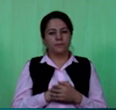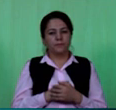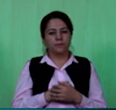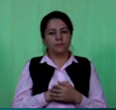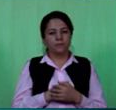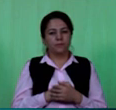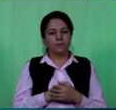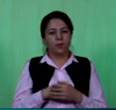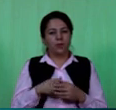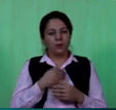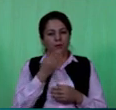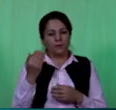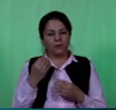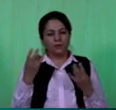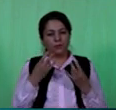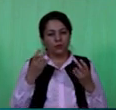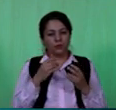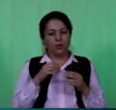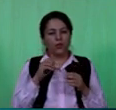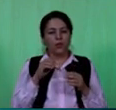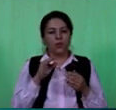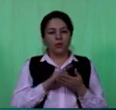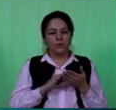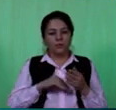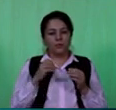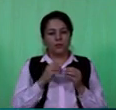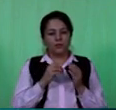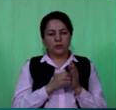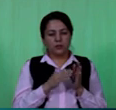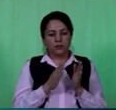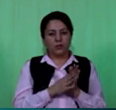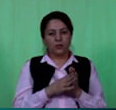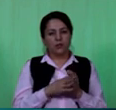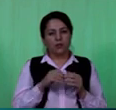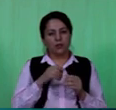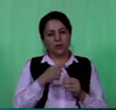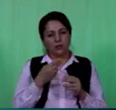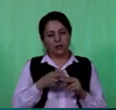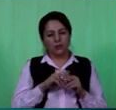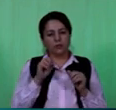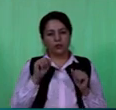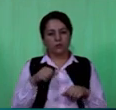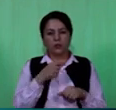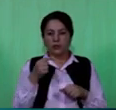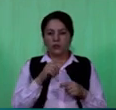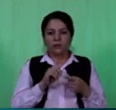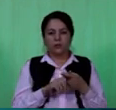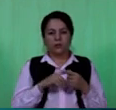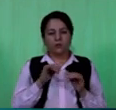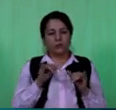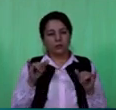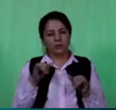вам нужно поставить знаки российских действий это может быть сложение вычитание умножение либо деления